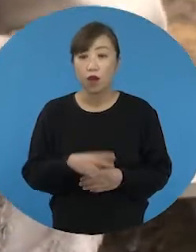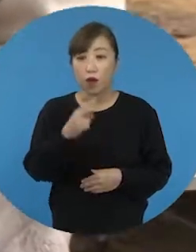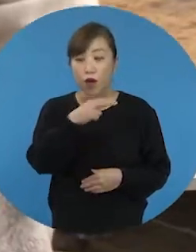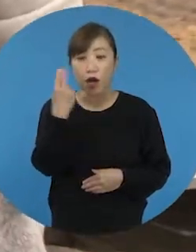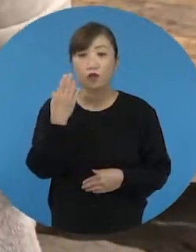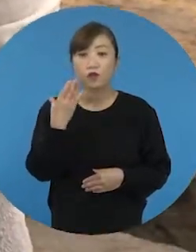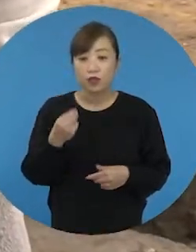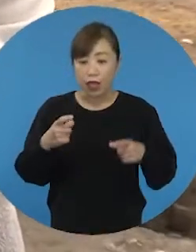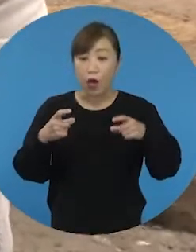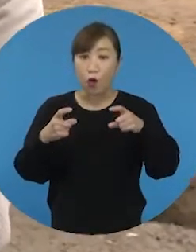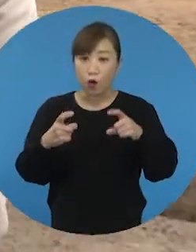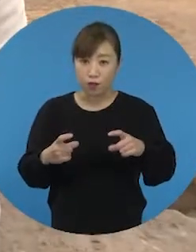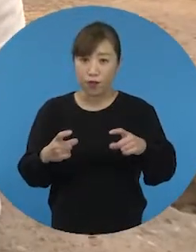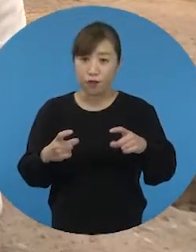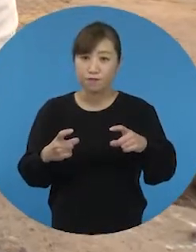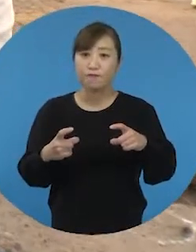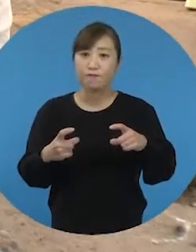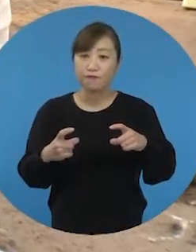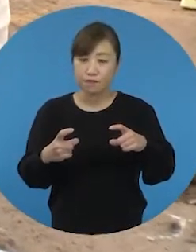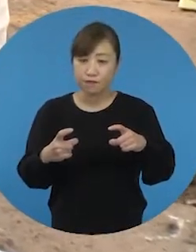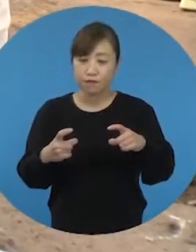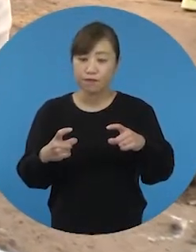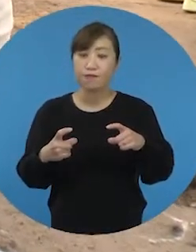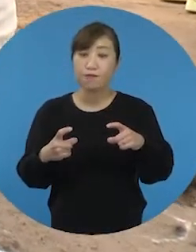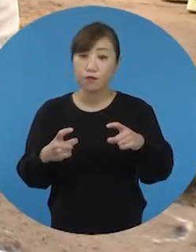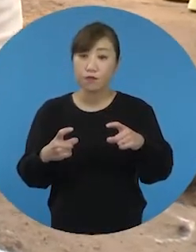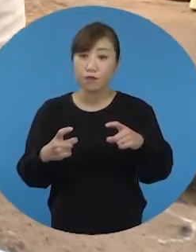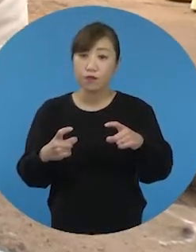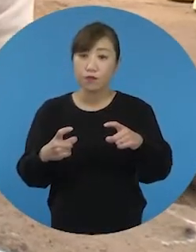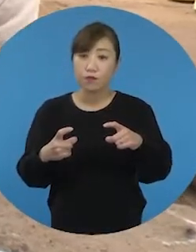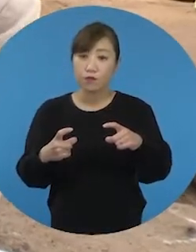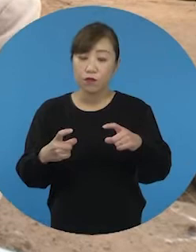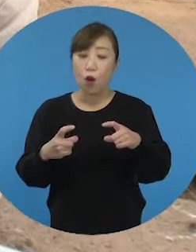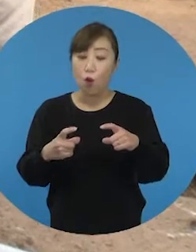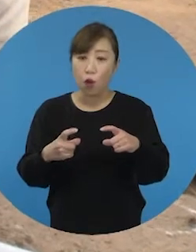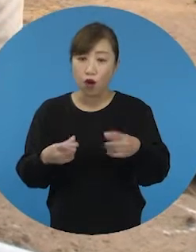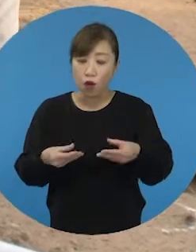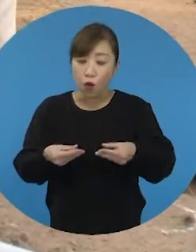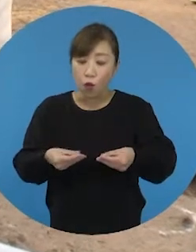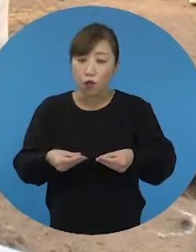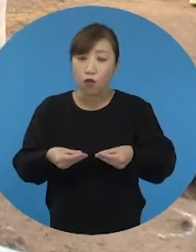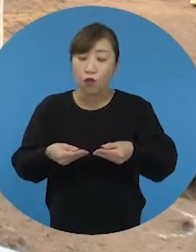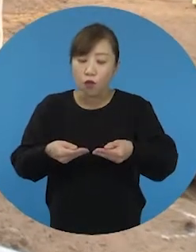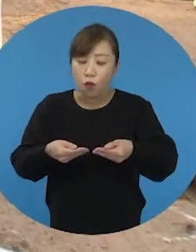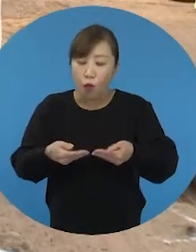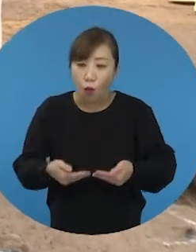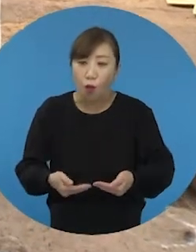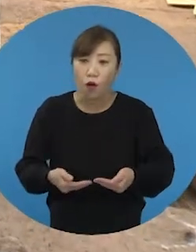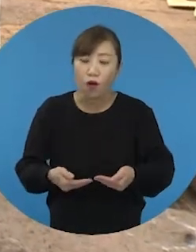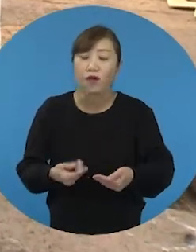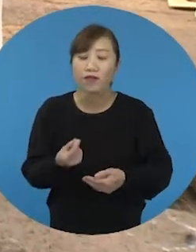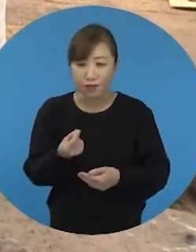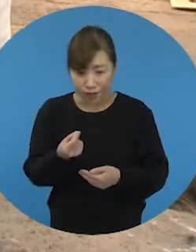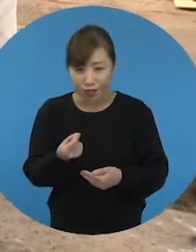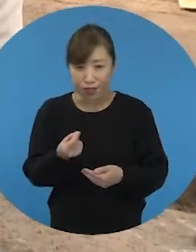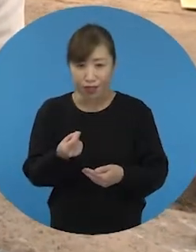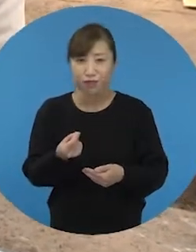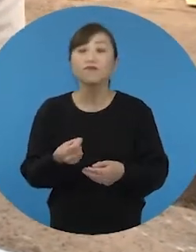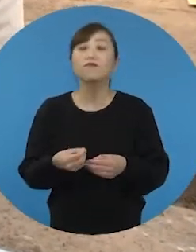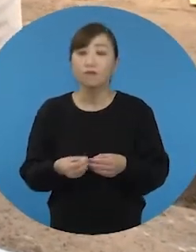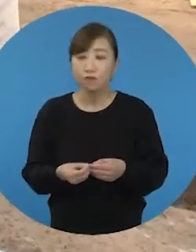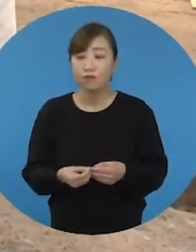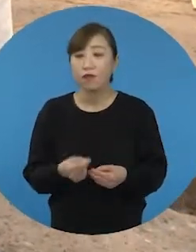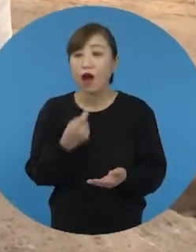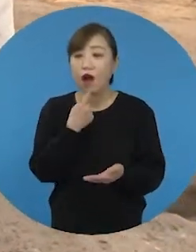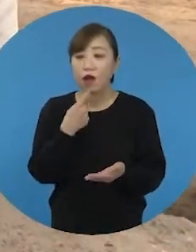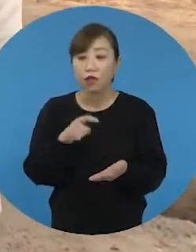発掘されたものを実際にご用意していただきました。こう持ってみると結構重たいですよね。 そうですね、しっか